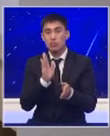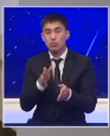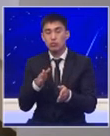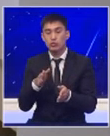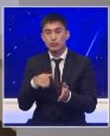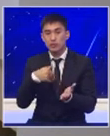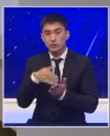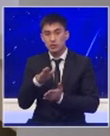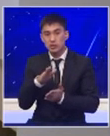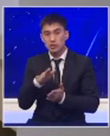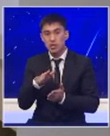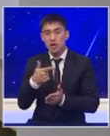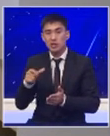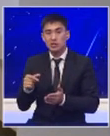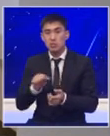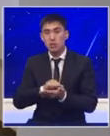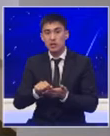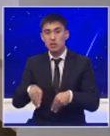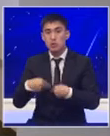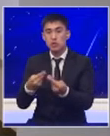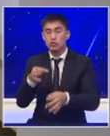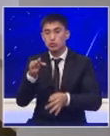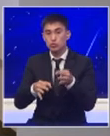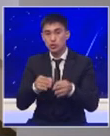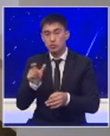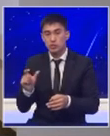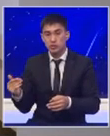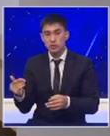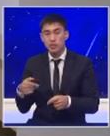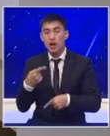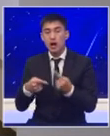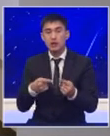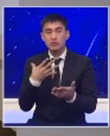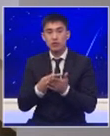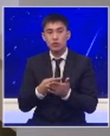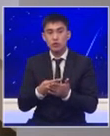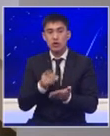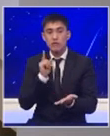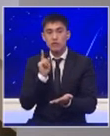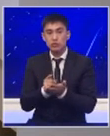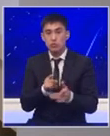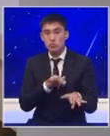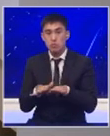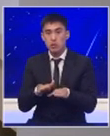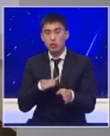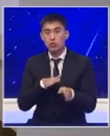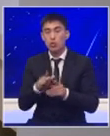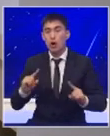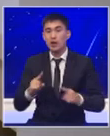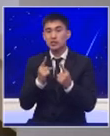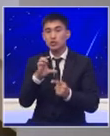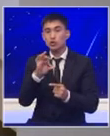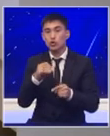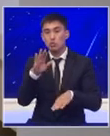проигнорированы гражданином потеряла подоложнику передается уже судебным исполнителем а они в свою очередь вынуждены применить меры вплоть до ареста